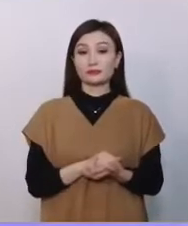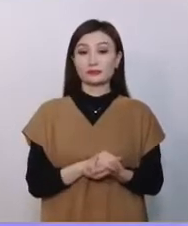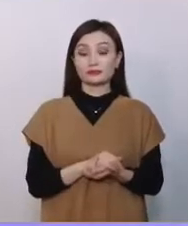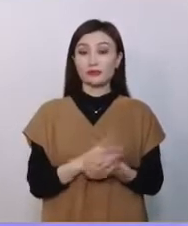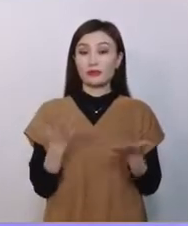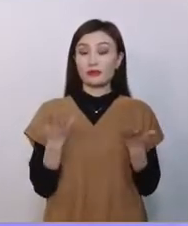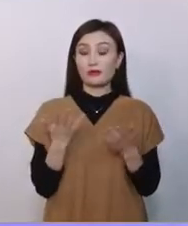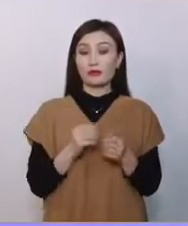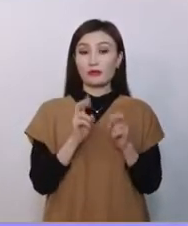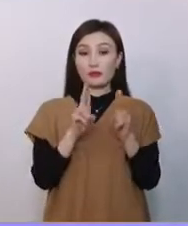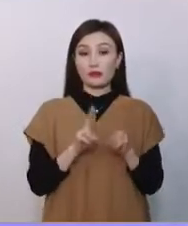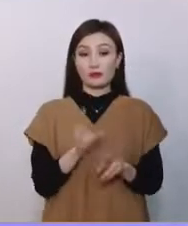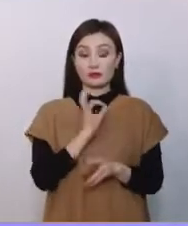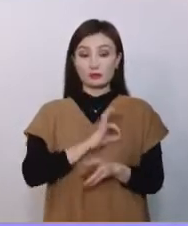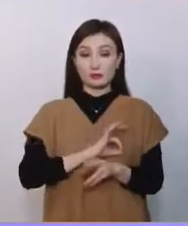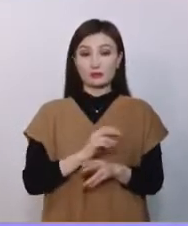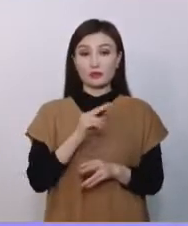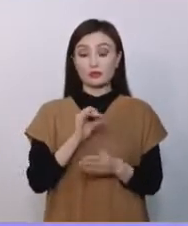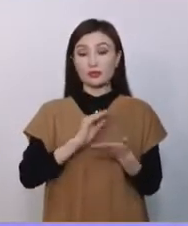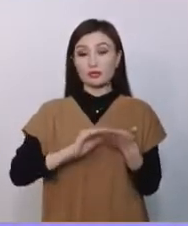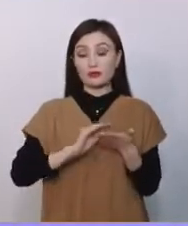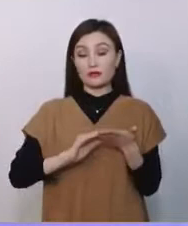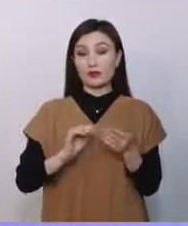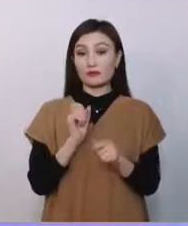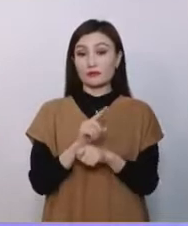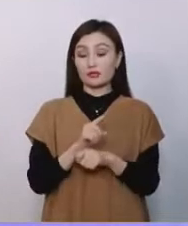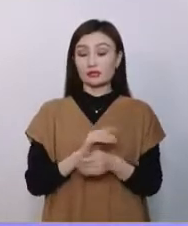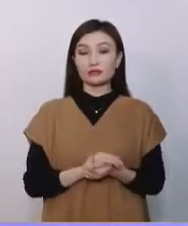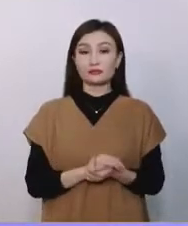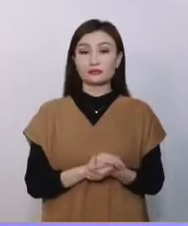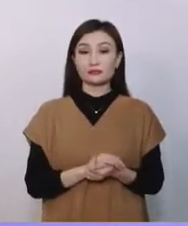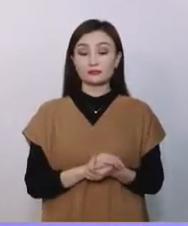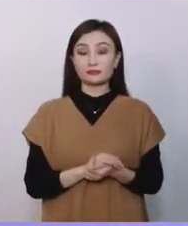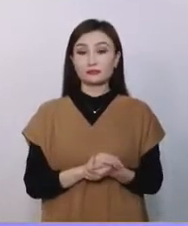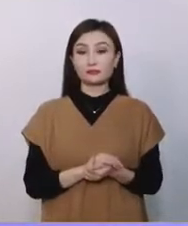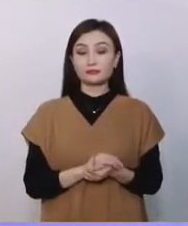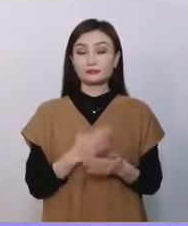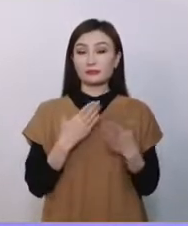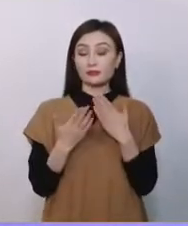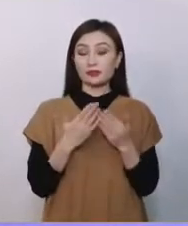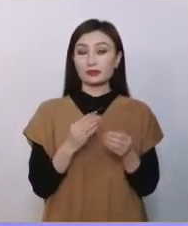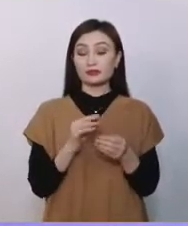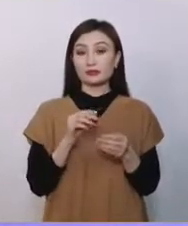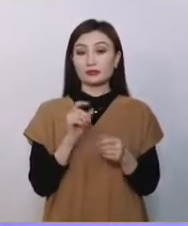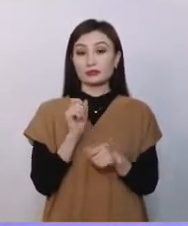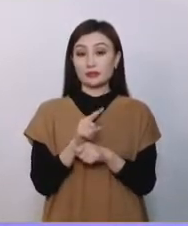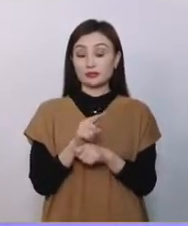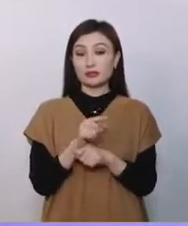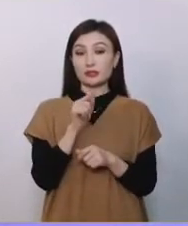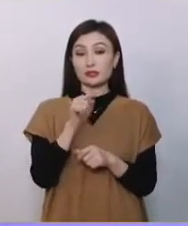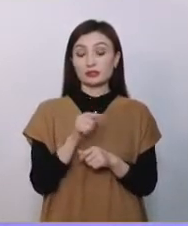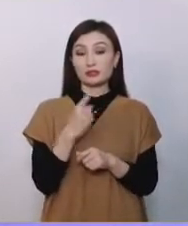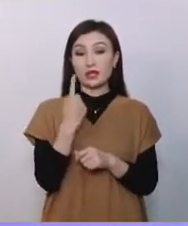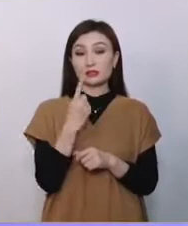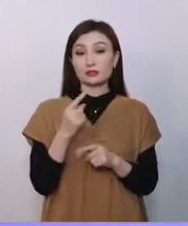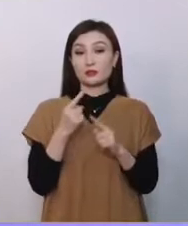какое правило вы использовали при составлении выражений если произведение разделить на один